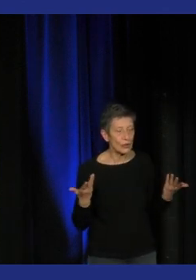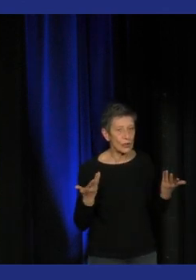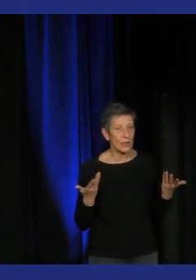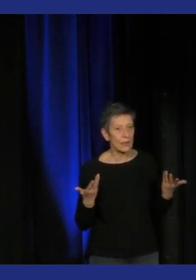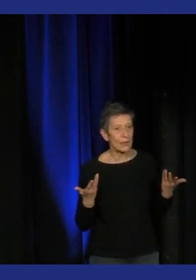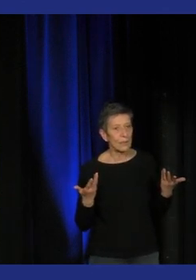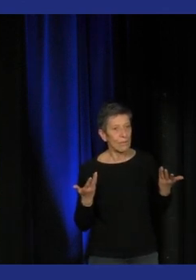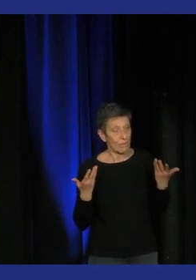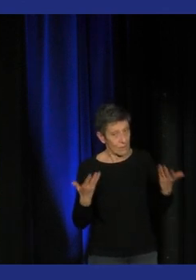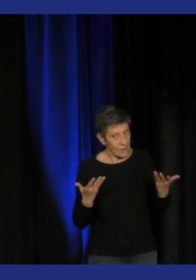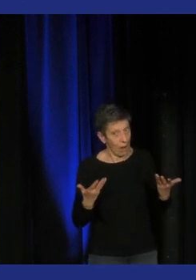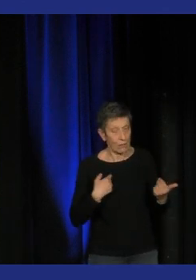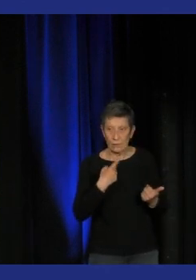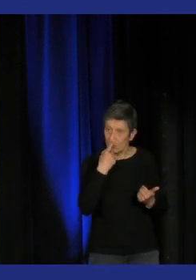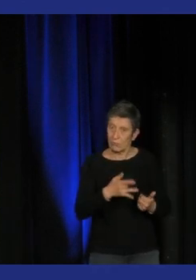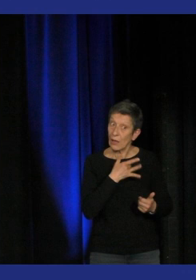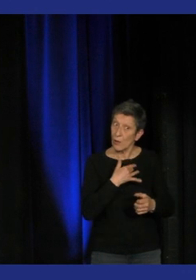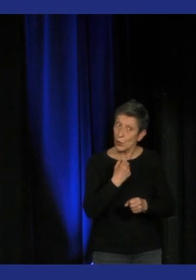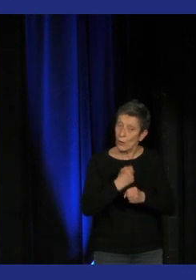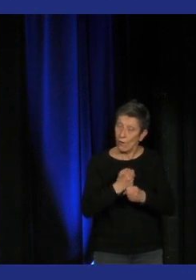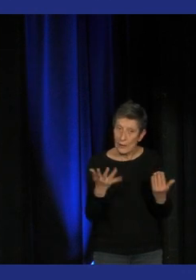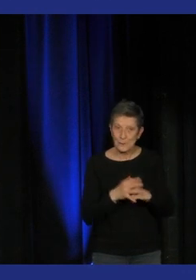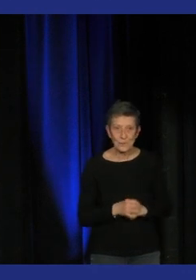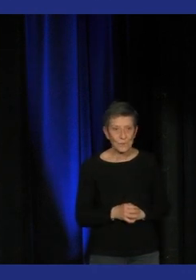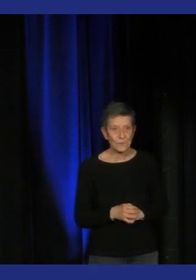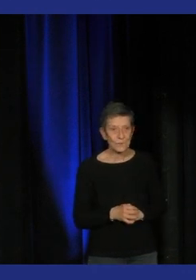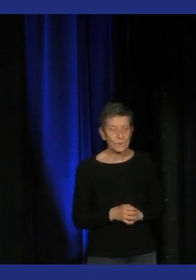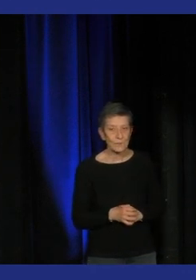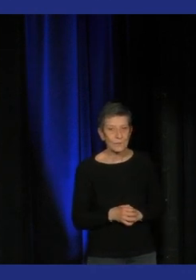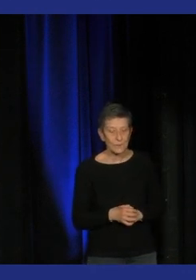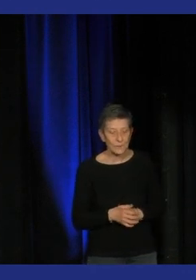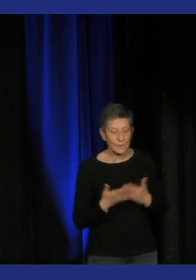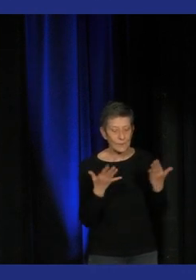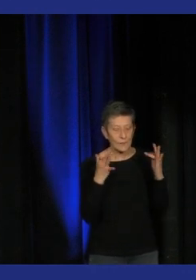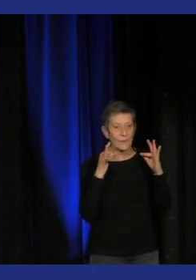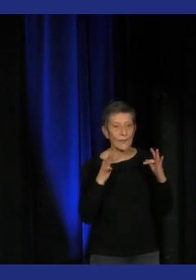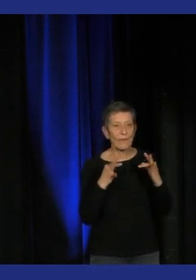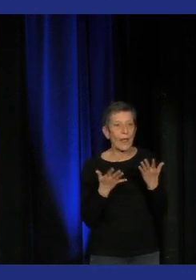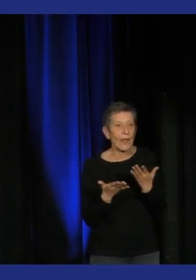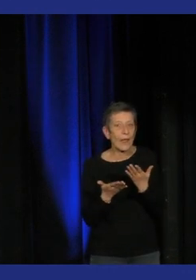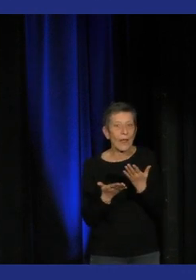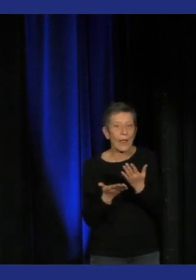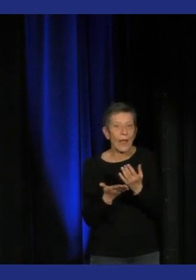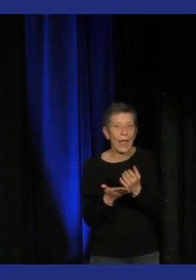c'est intéressant de travailler là-dessus. Après, c'était sur la question de l'entraide.